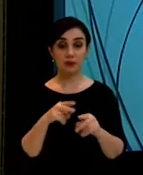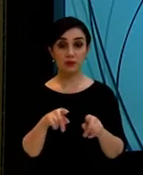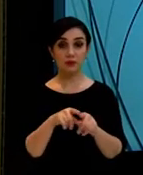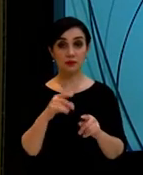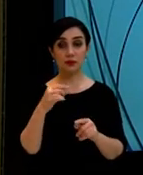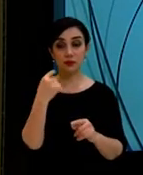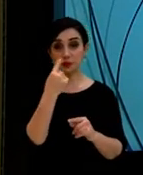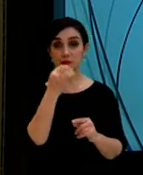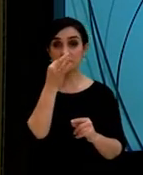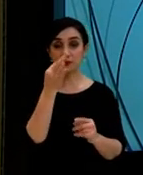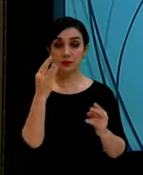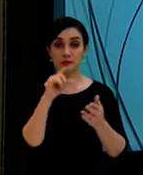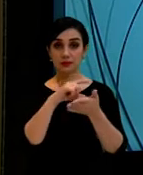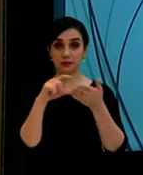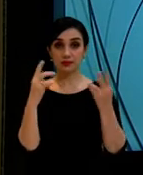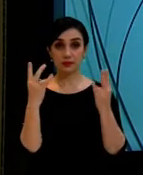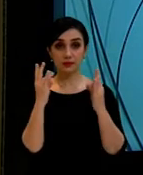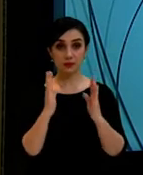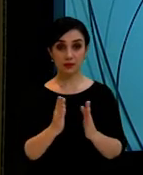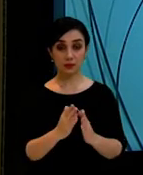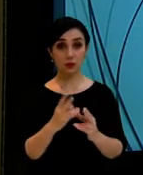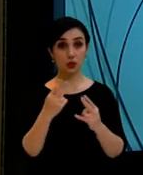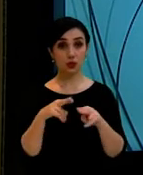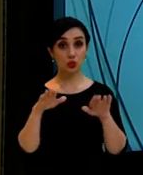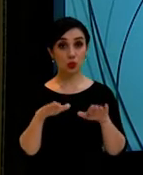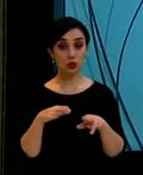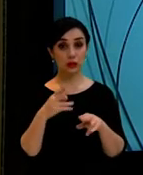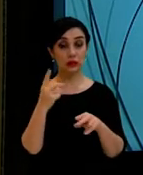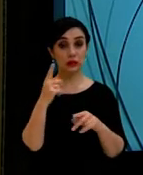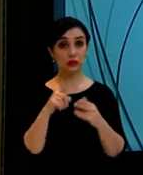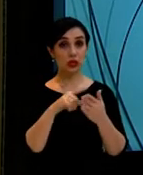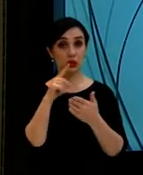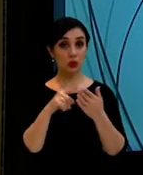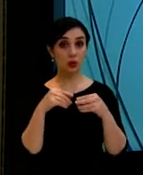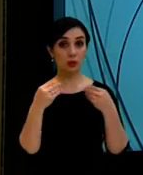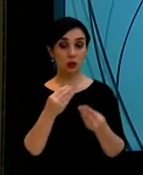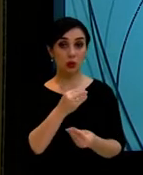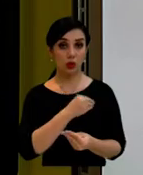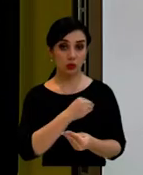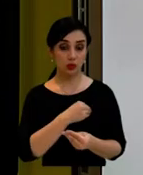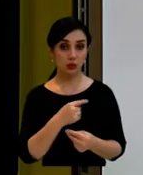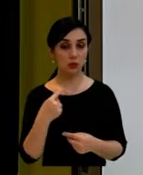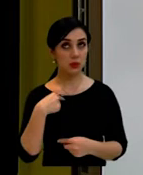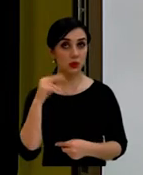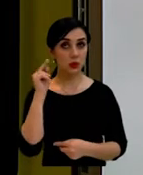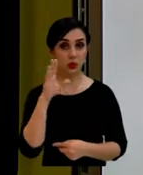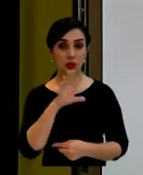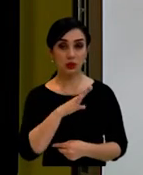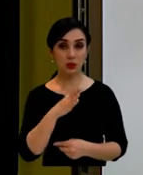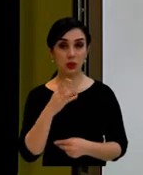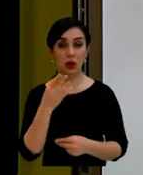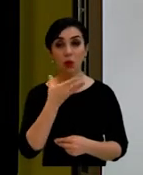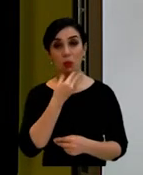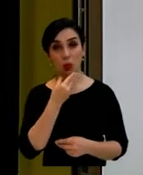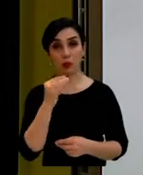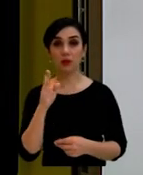matn tuzishimiz kerak bo'ladi. Shu o'rinda men sizga savol bermoqchi edim. Biz o'qigan Hozir bobo